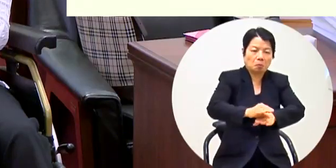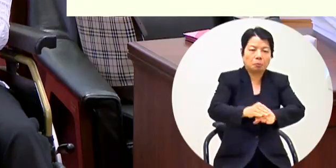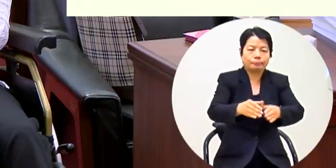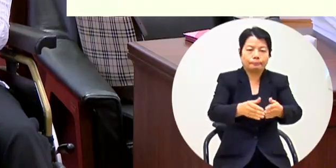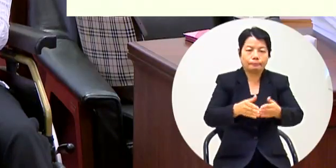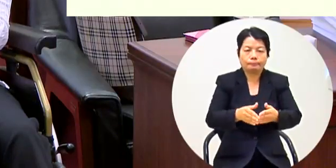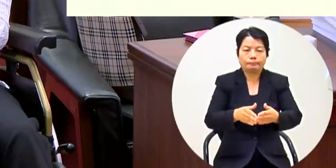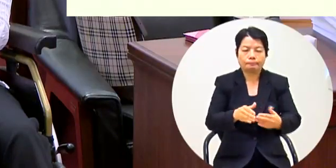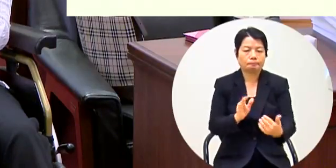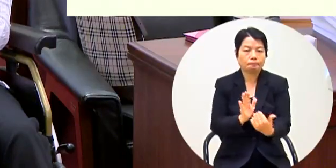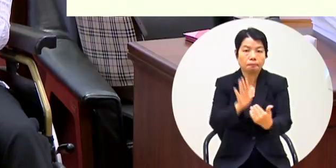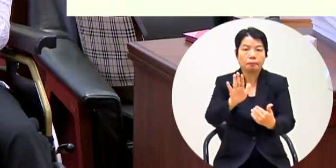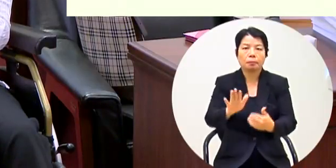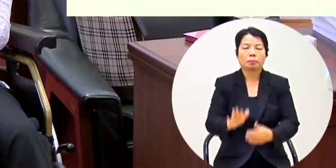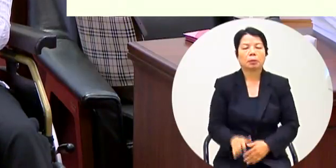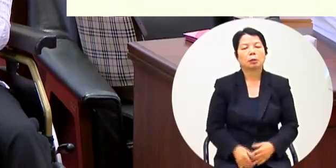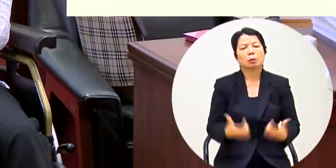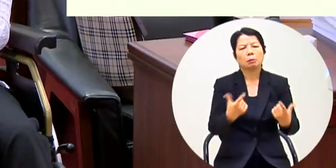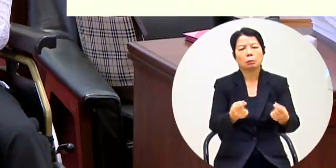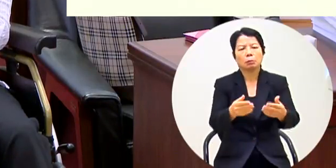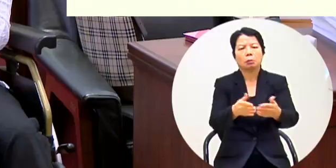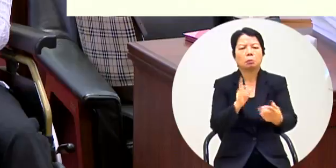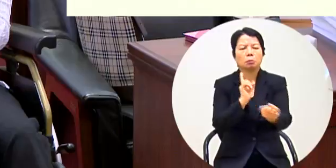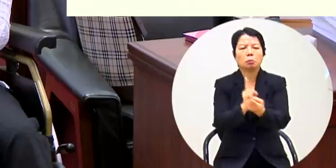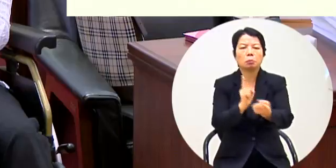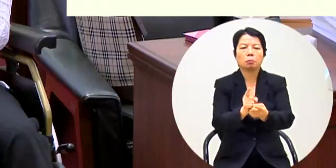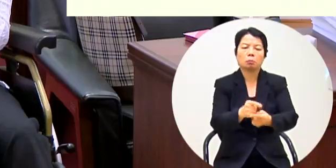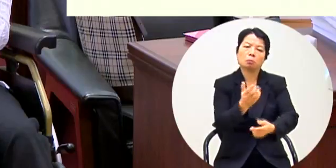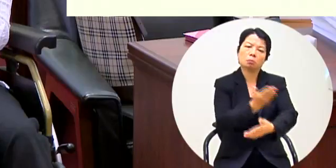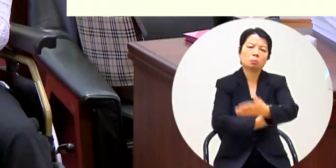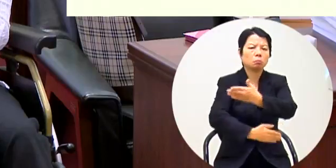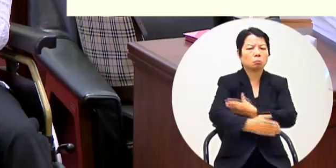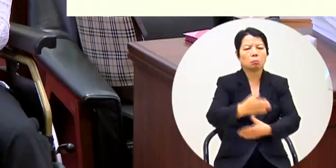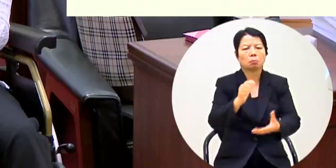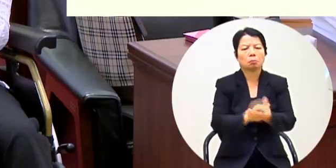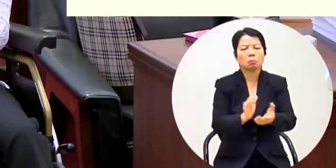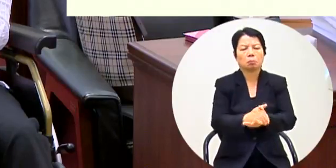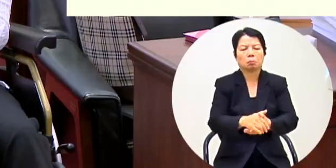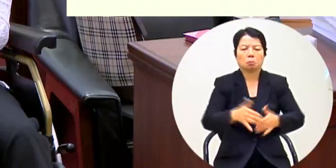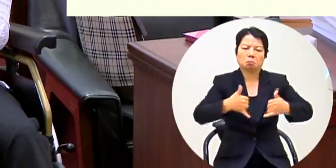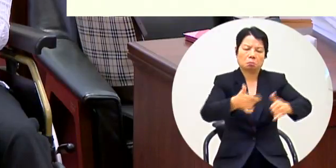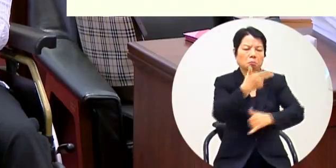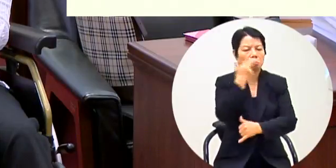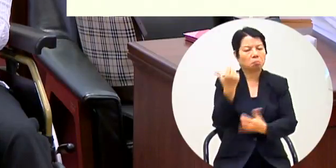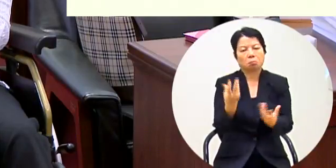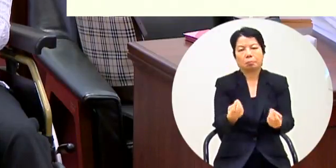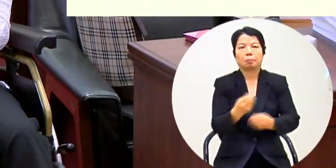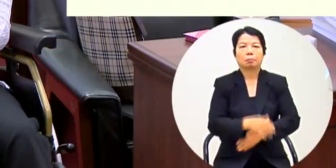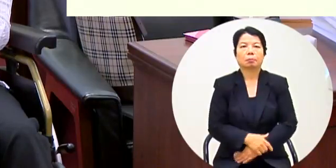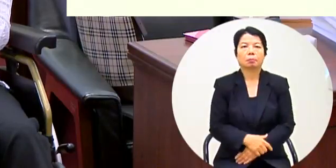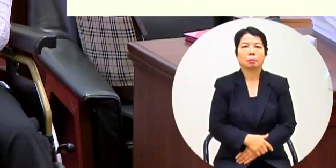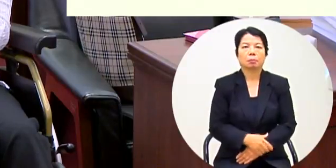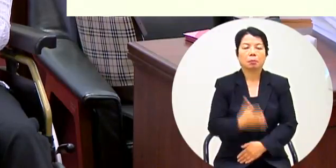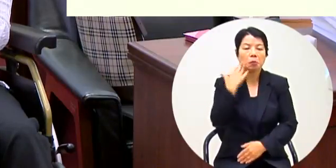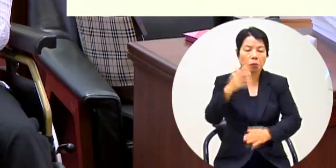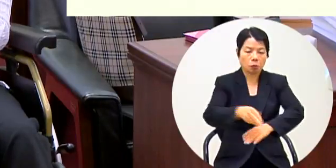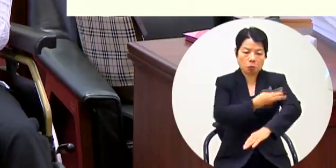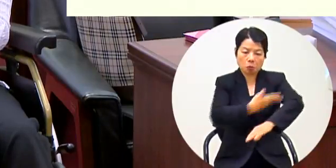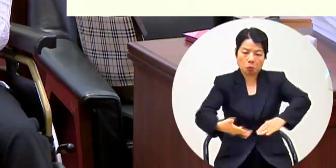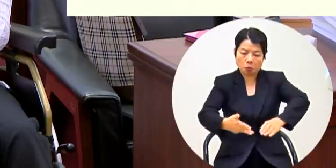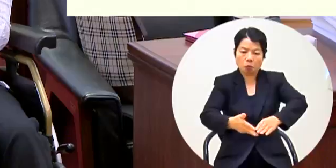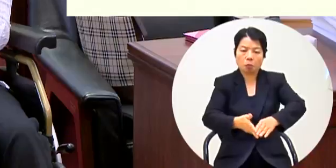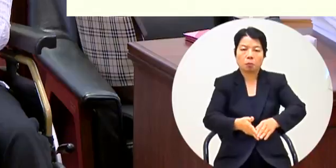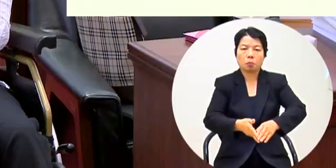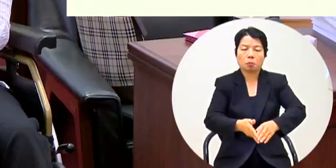了友善空间了。好，那包括像水沟的这个隔栅的缝隙也不能做太宽，那个轮椅真的会卡